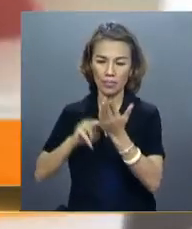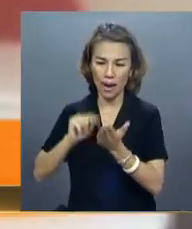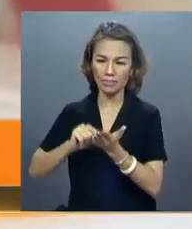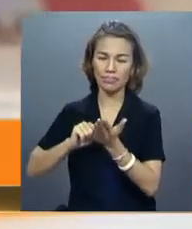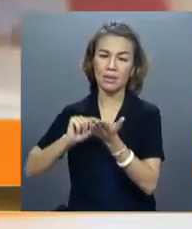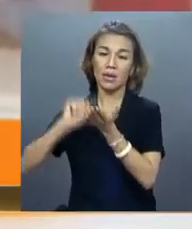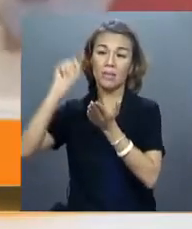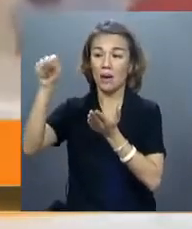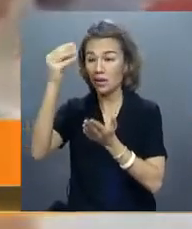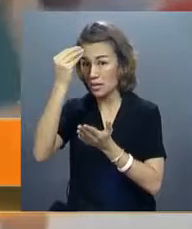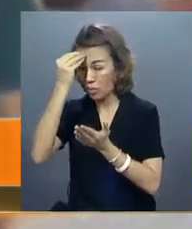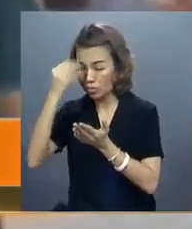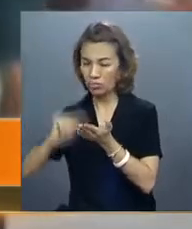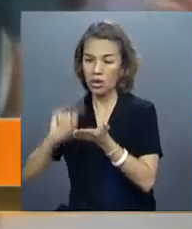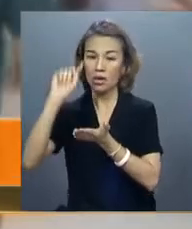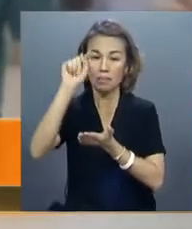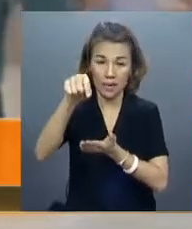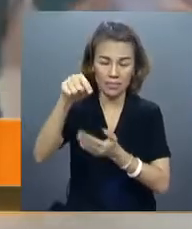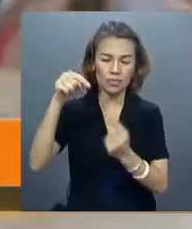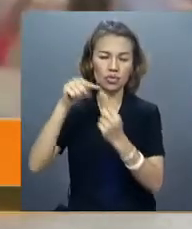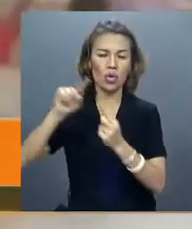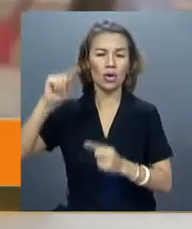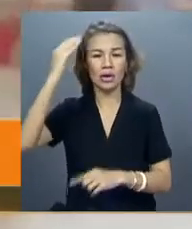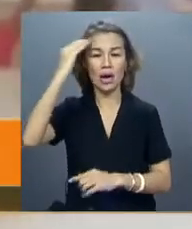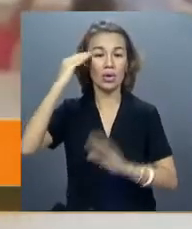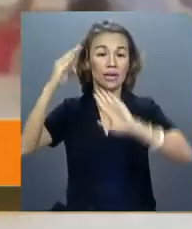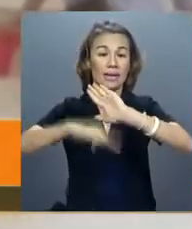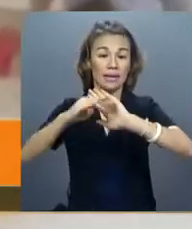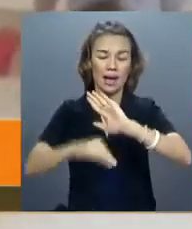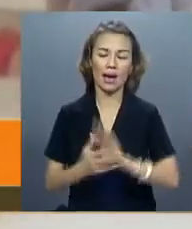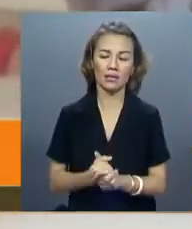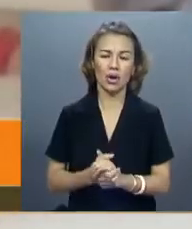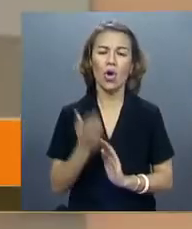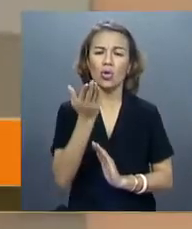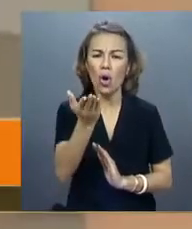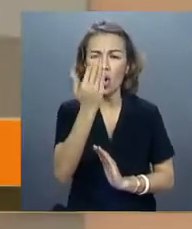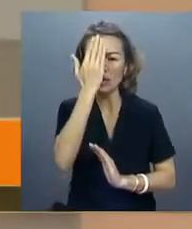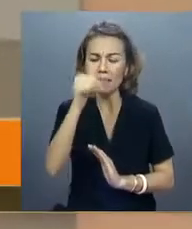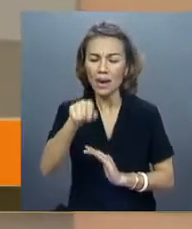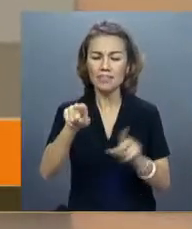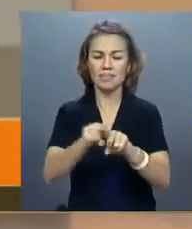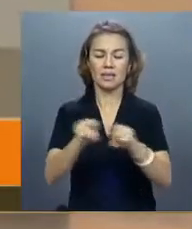ใต้ที่ทำหนังสือถึงนายกรัฐมนตรีให้ชะลอการดำเนินคดีกับพระธรรมชโยมาแสดงด้วย